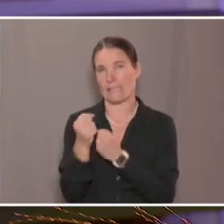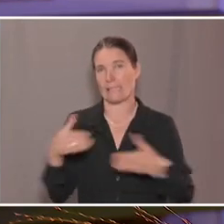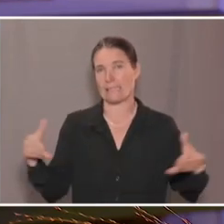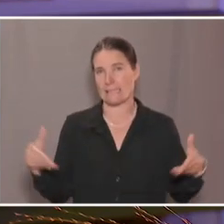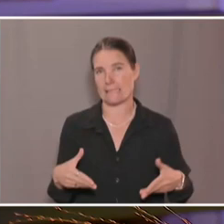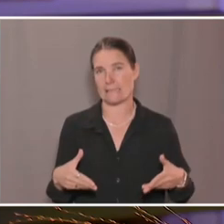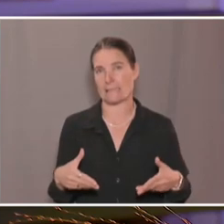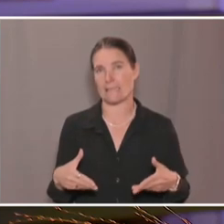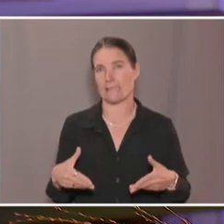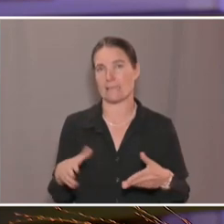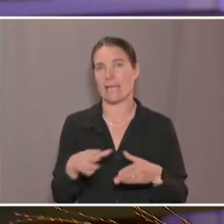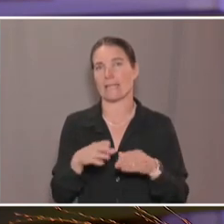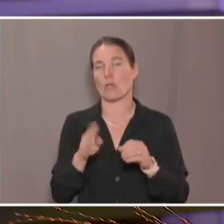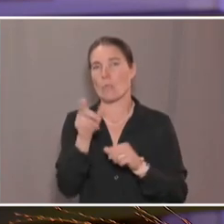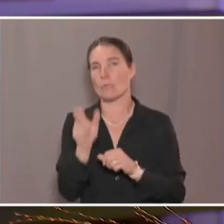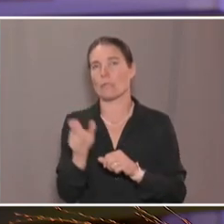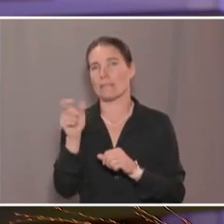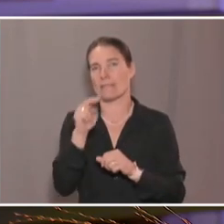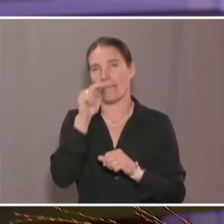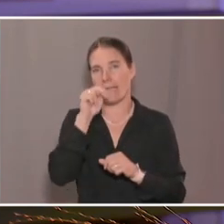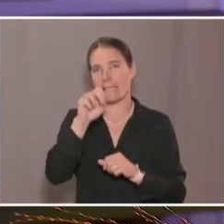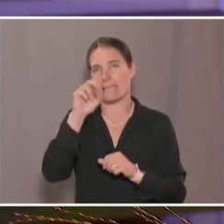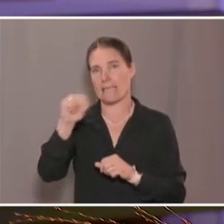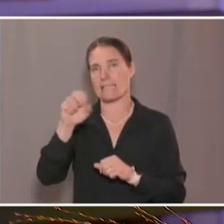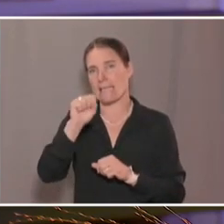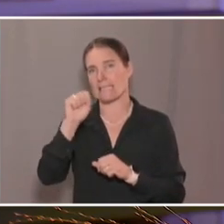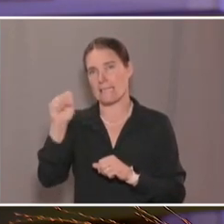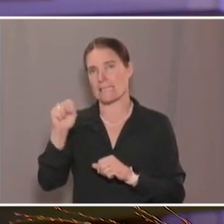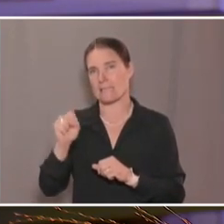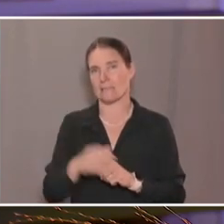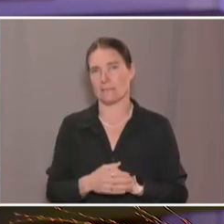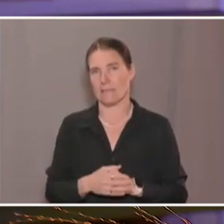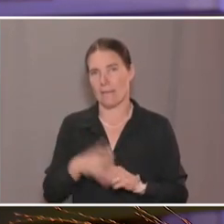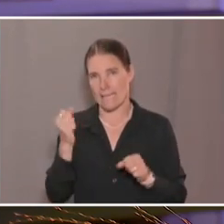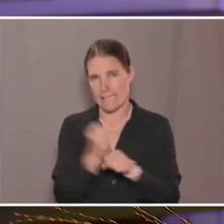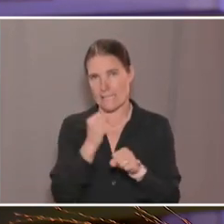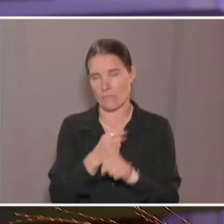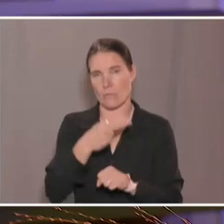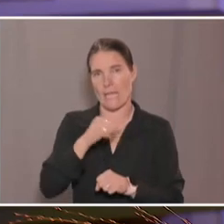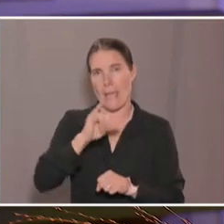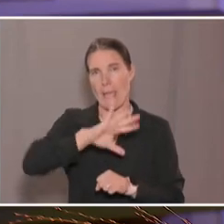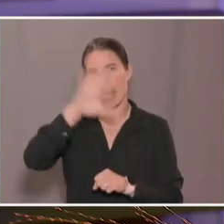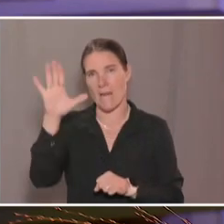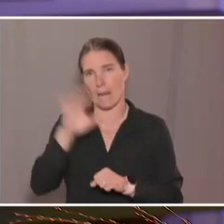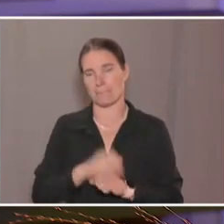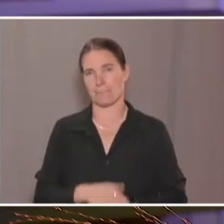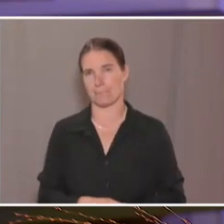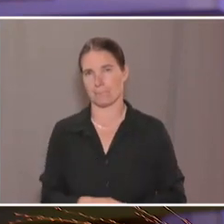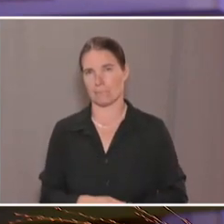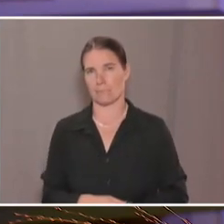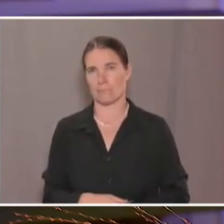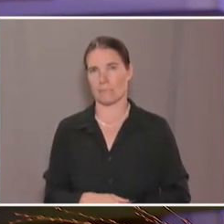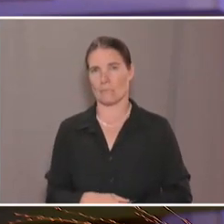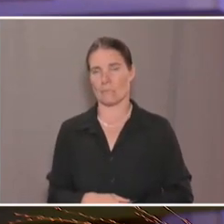des Reichsführers SS Himmler tätig wurde. 1941 wurde Beyer Ukraine-Referent